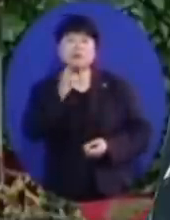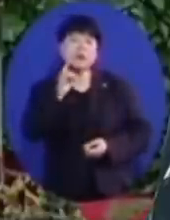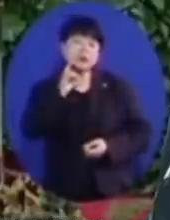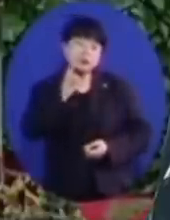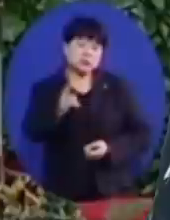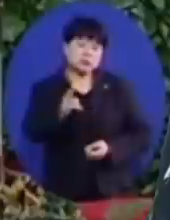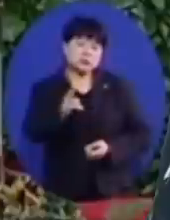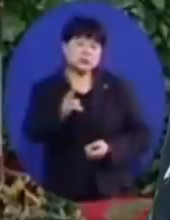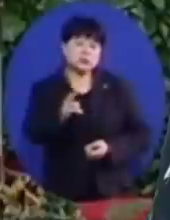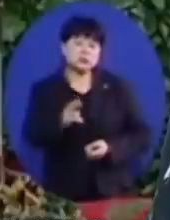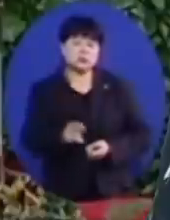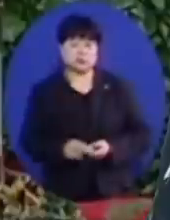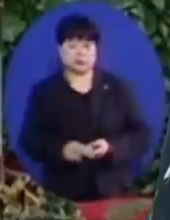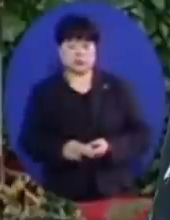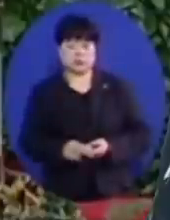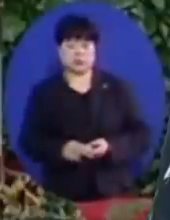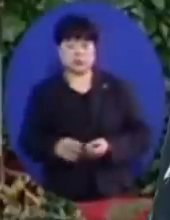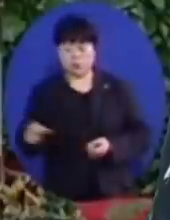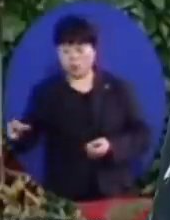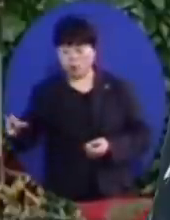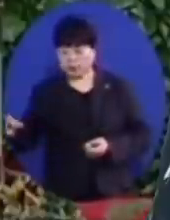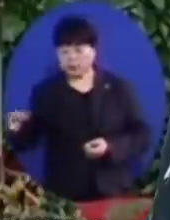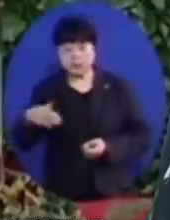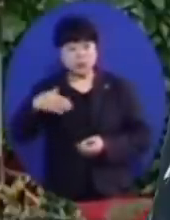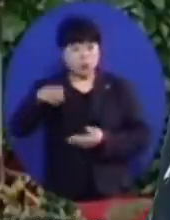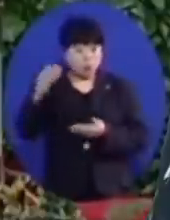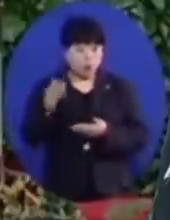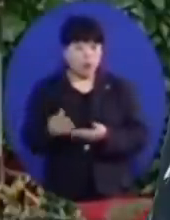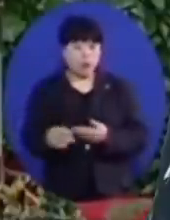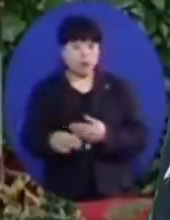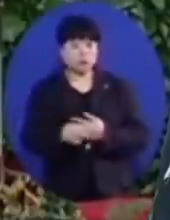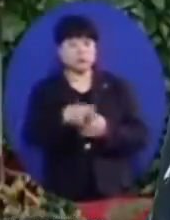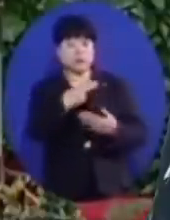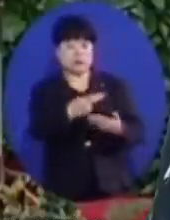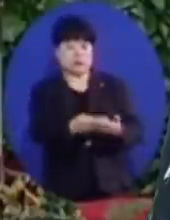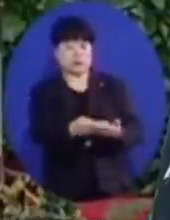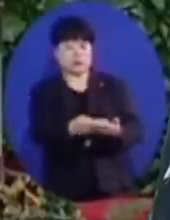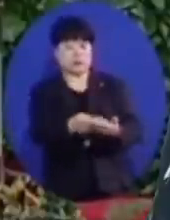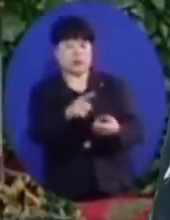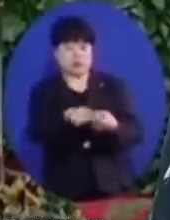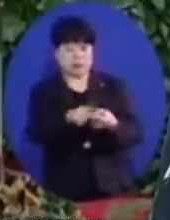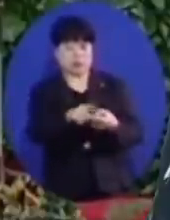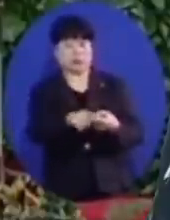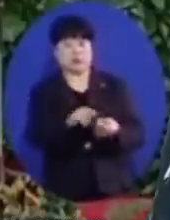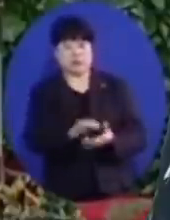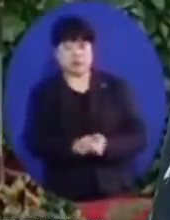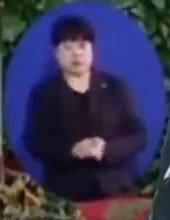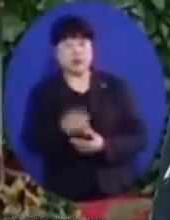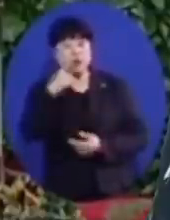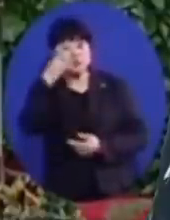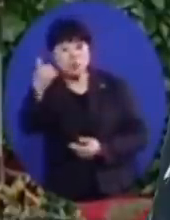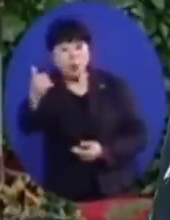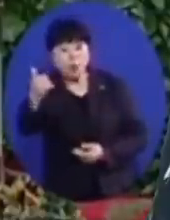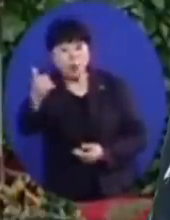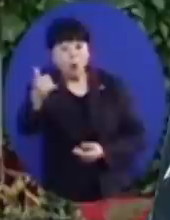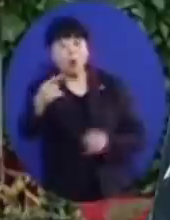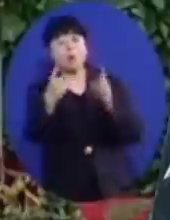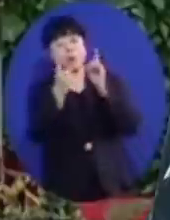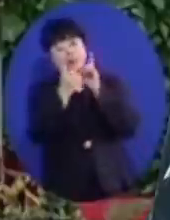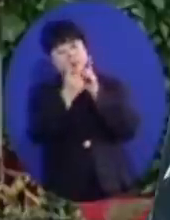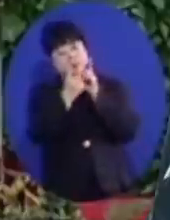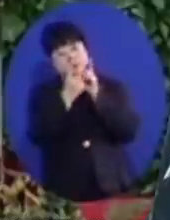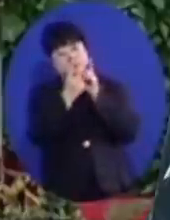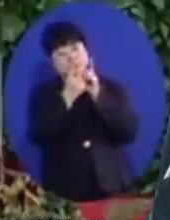교수가 올라와서 환자가 화장실에 가는데 이외에는 침대에서 내려오지 못하게 하라 하시고 지시한 후에 그 부모님을 만나서